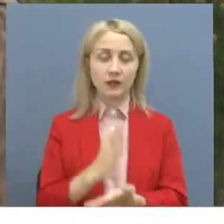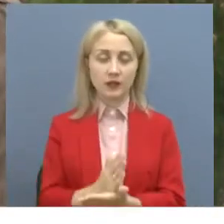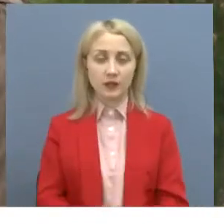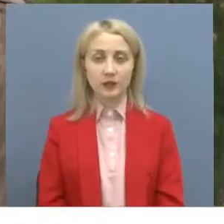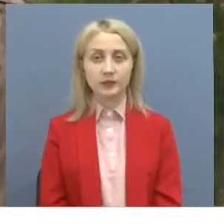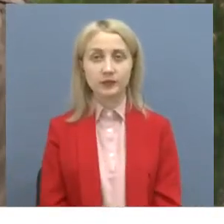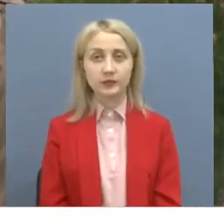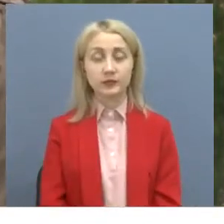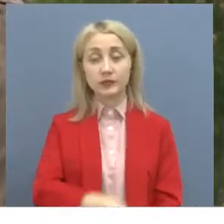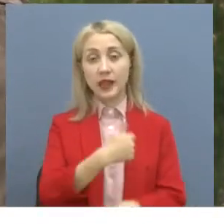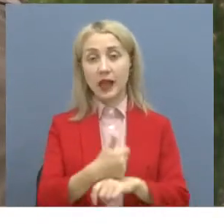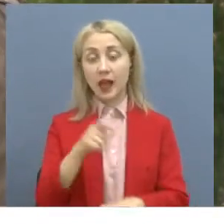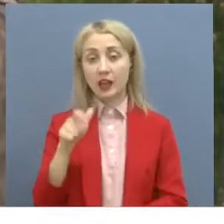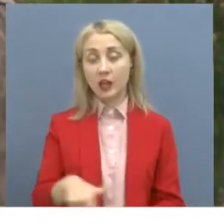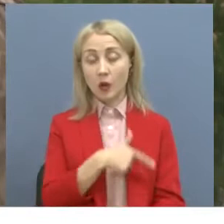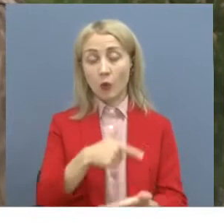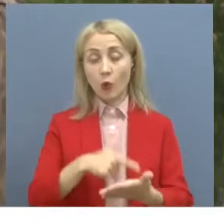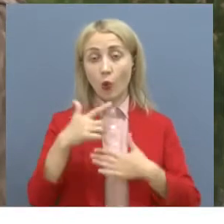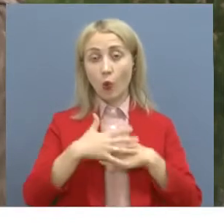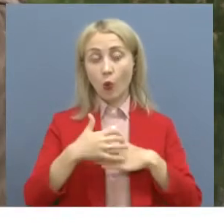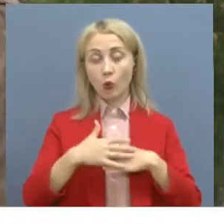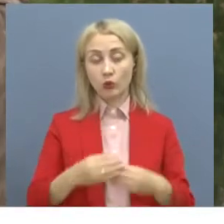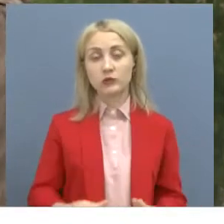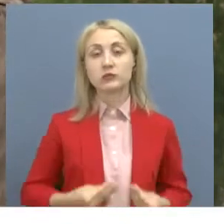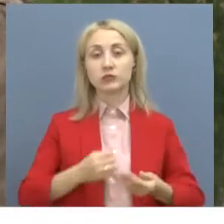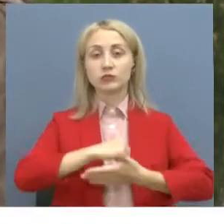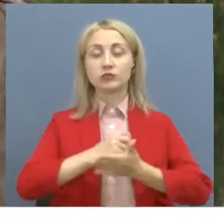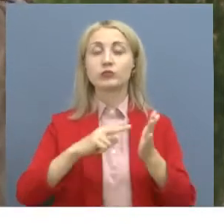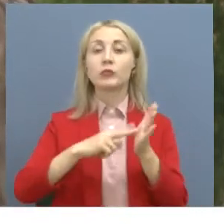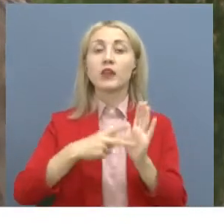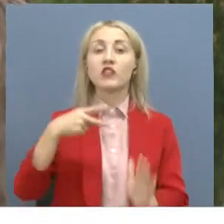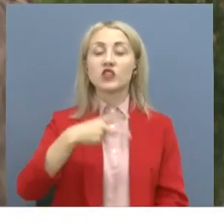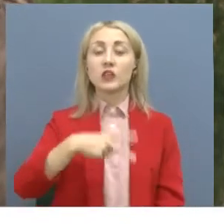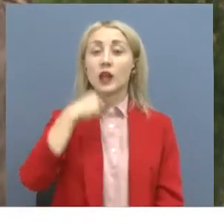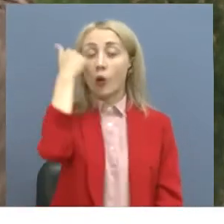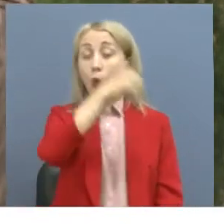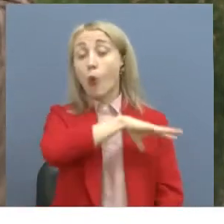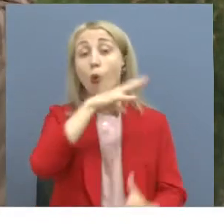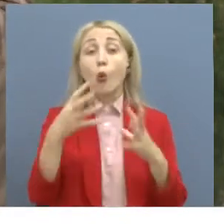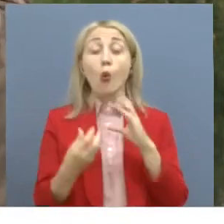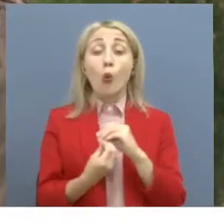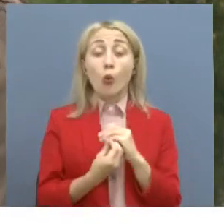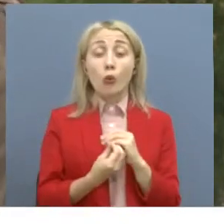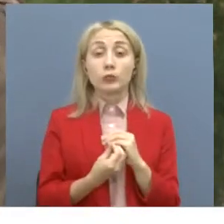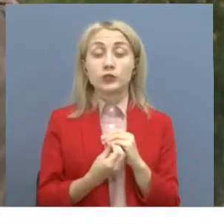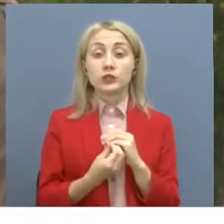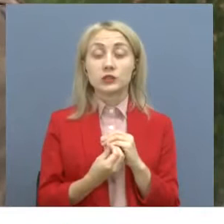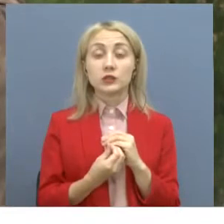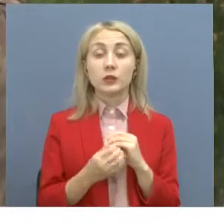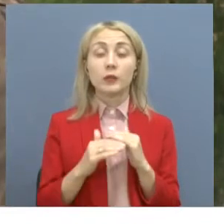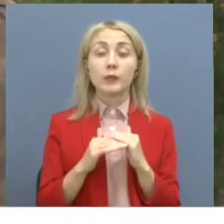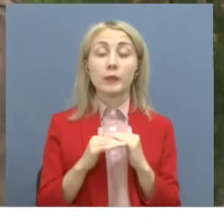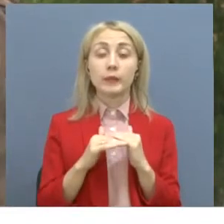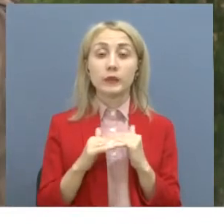Қала әкімі биыл пайдалануға берілетін тұрғын үйлердің жоспарын бекітті. Ол бойынша жалпы аумағы 194,070 шаршы метр болатын тұрғын